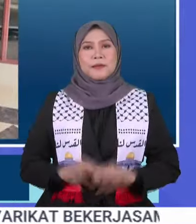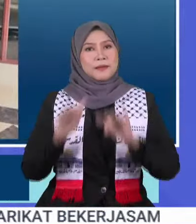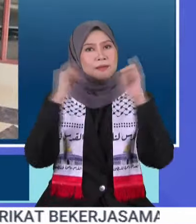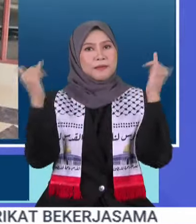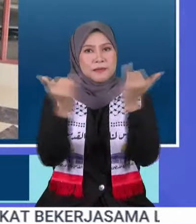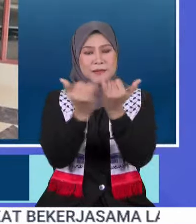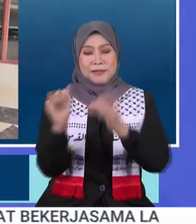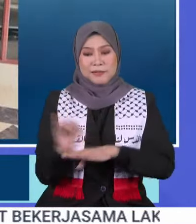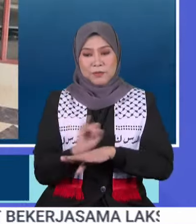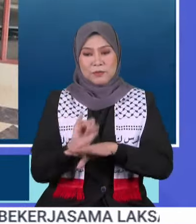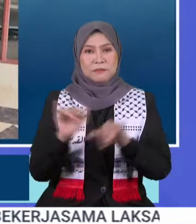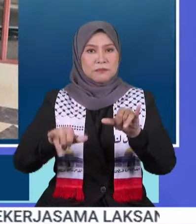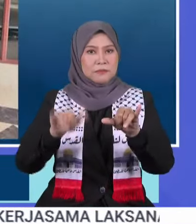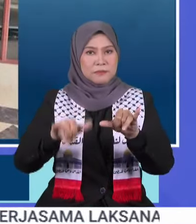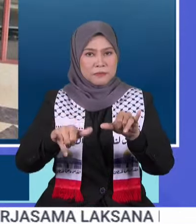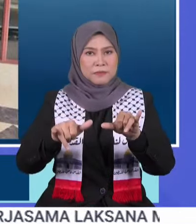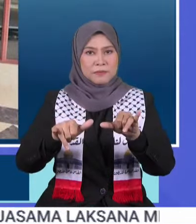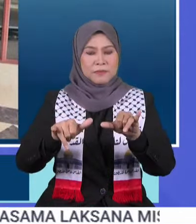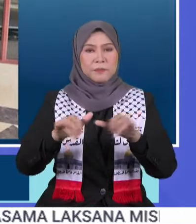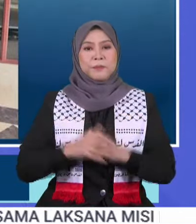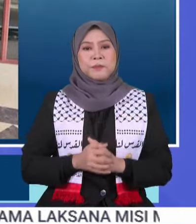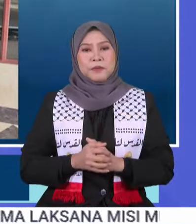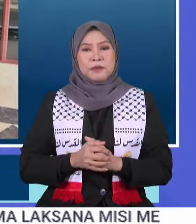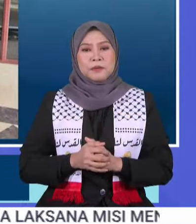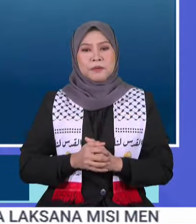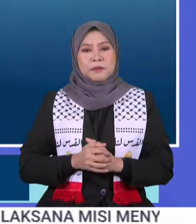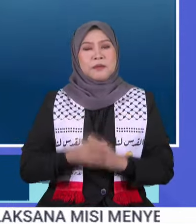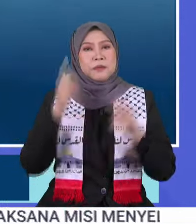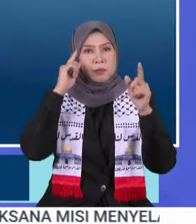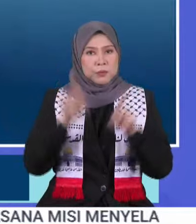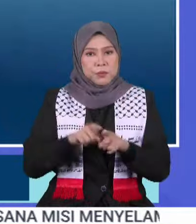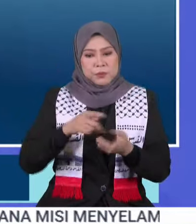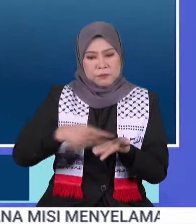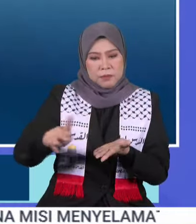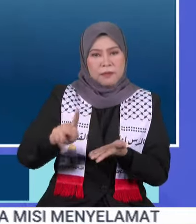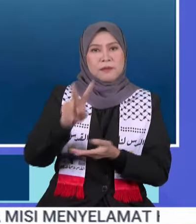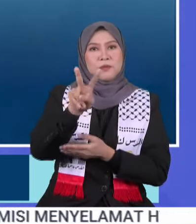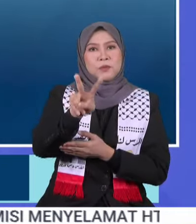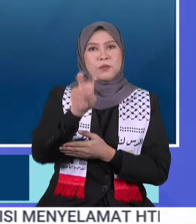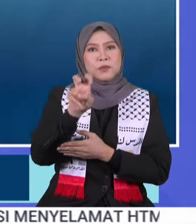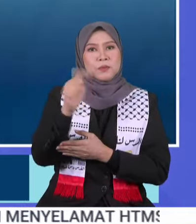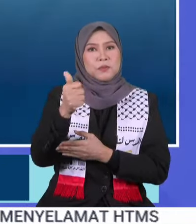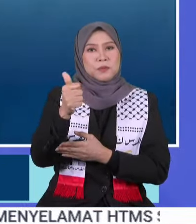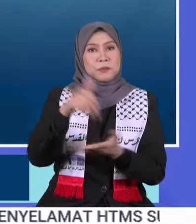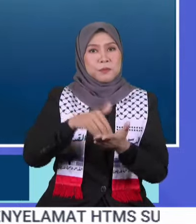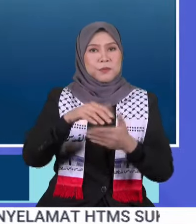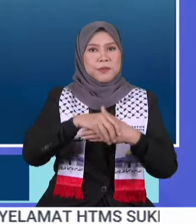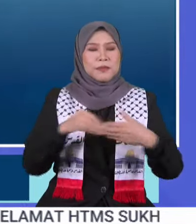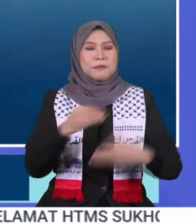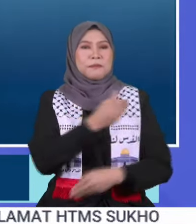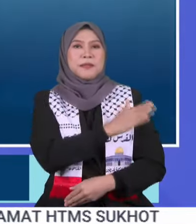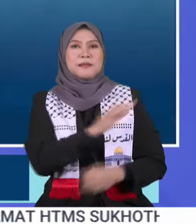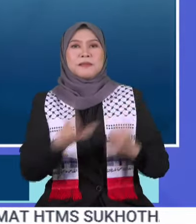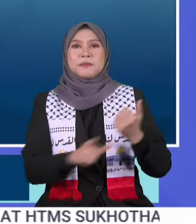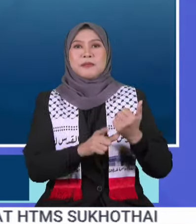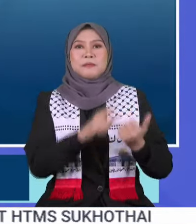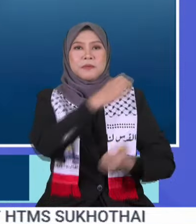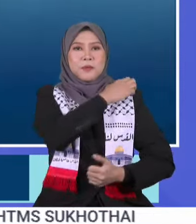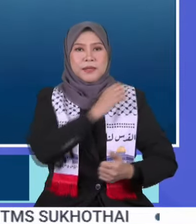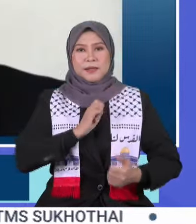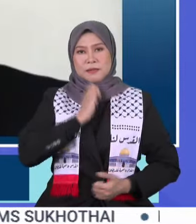Syarikat Perindustrian Kejuruteraan Mechanical Pro AIDS Sdn Bhd bersetuju membayar pampasan RM210,000 kepada bekas timbalan ketua